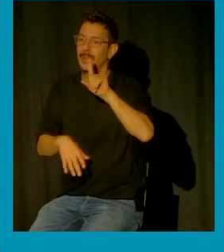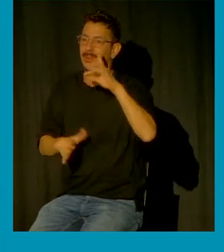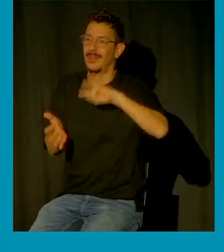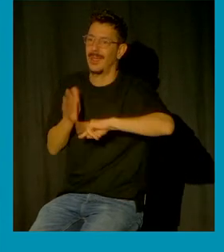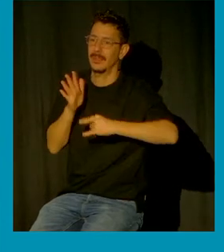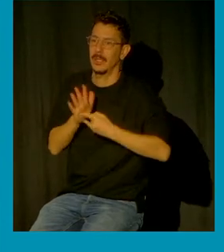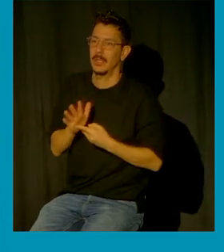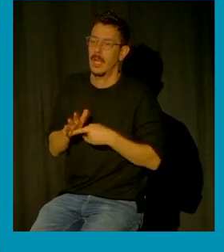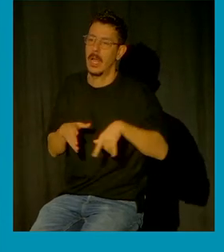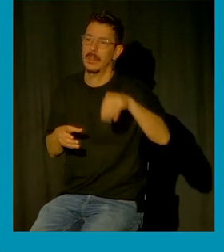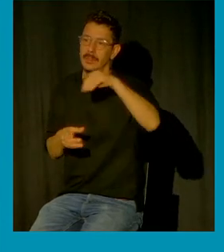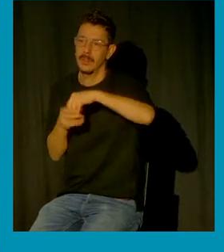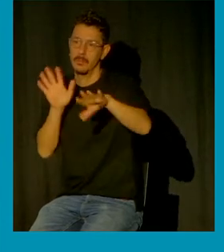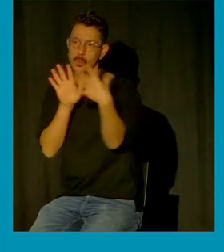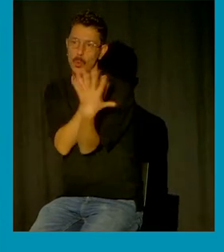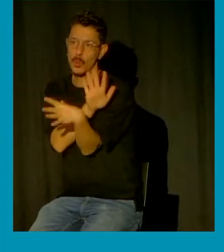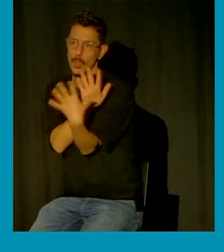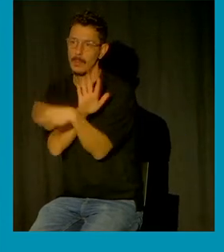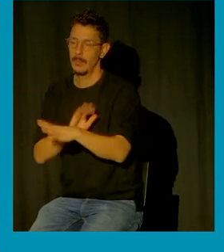municipal és a dir com